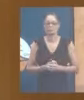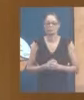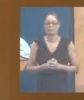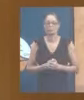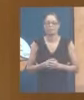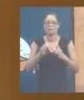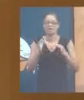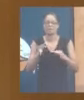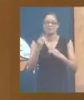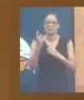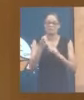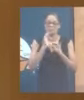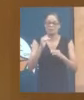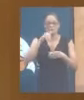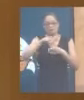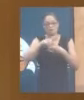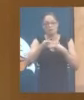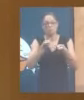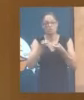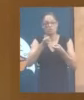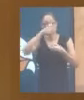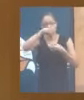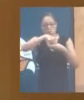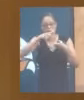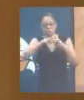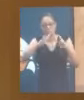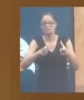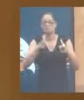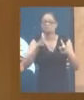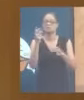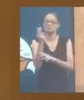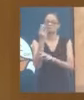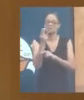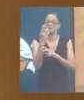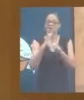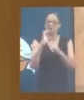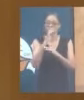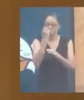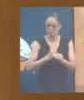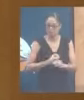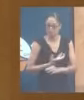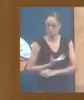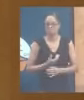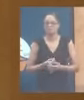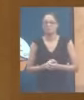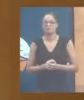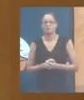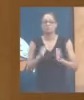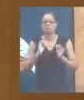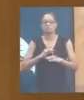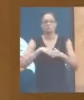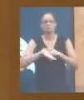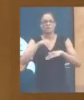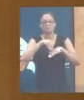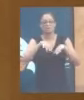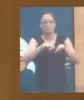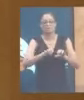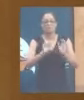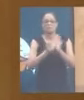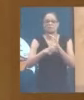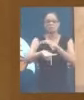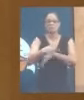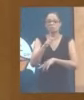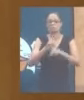la gestion interne du campus caribéen des arts. D'ailleurs, la question a été évoquée lors du conseil d'administration du 12